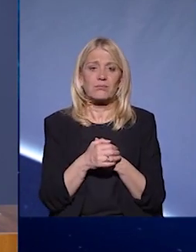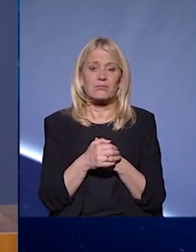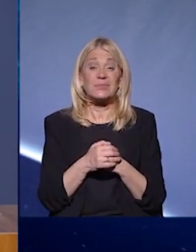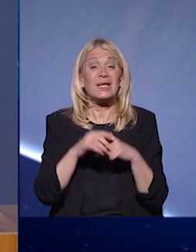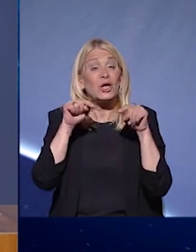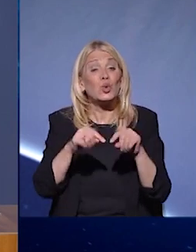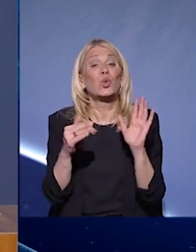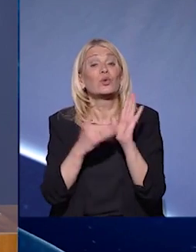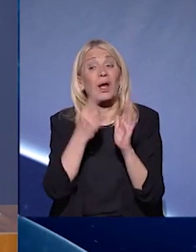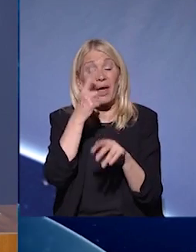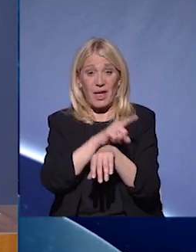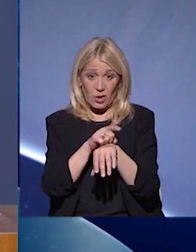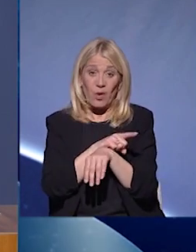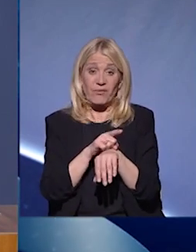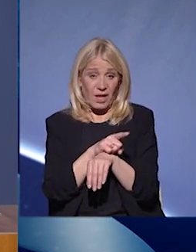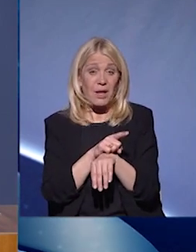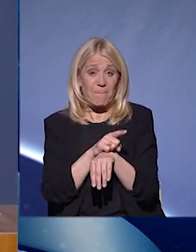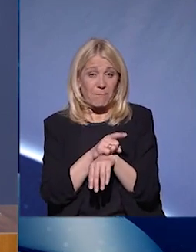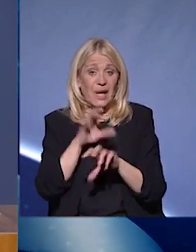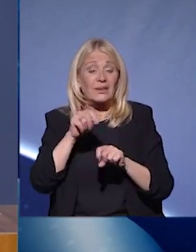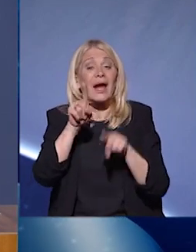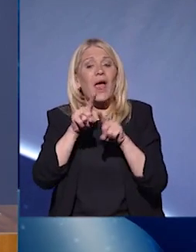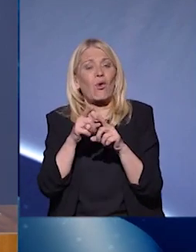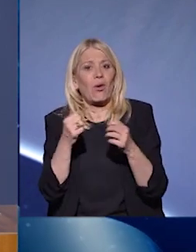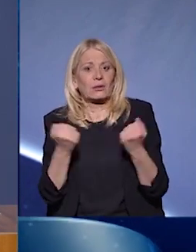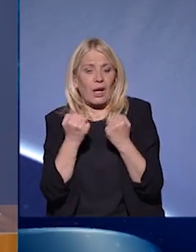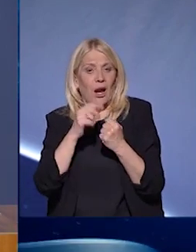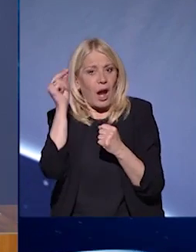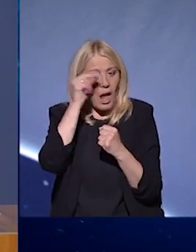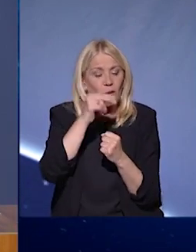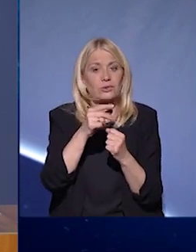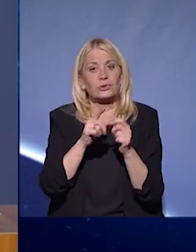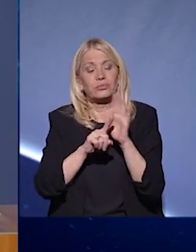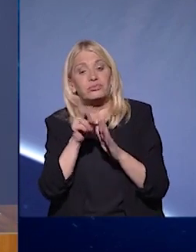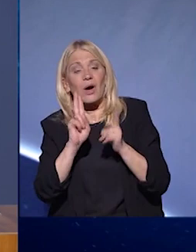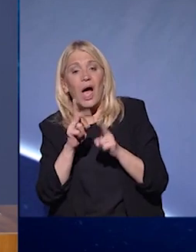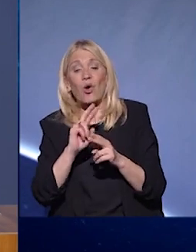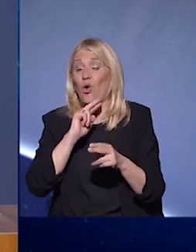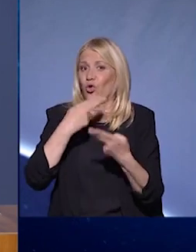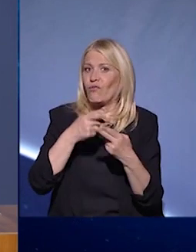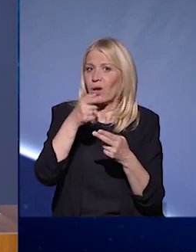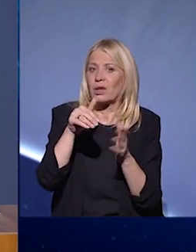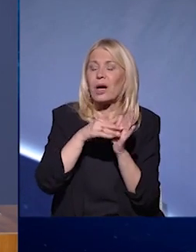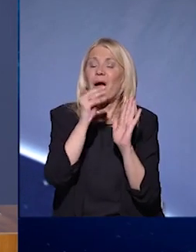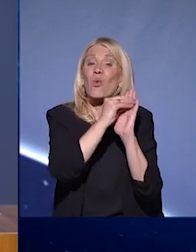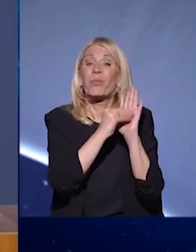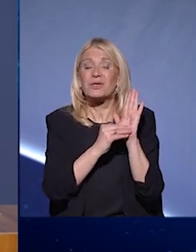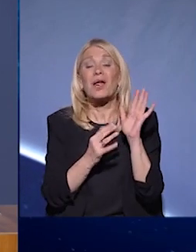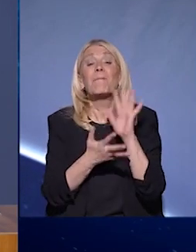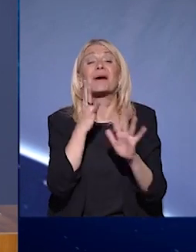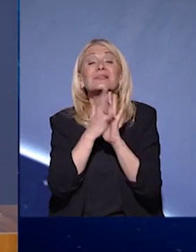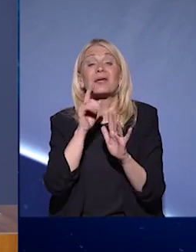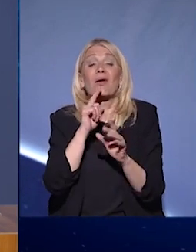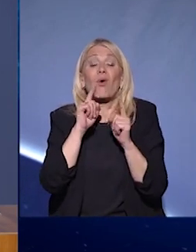i tu treba jedno vreme da se neko utrenira, da jednostavno odgovori brzini